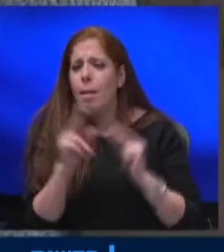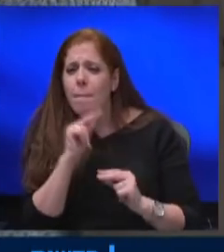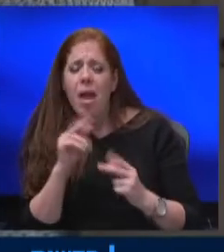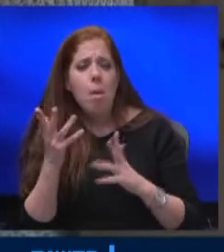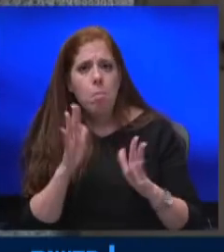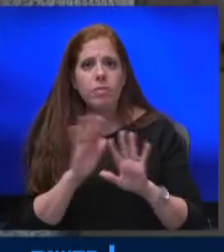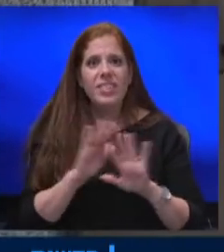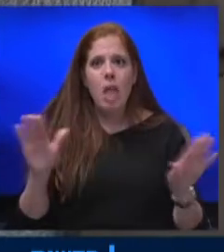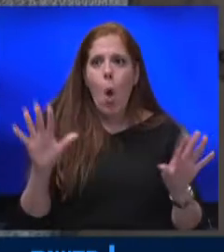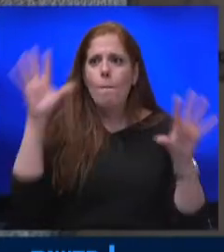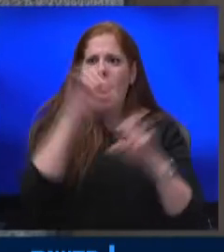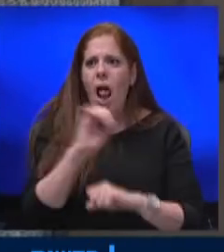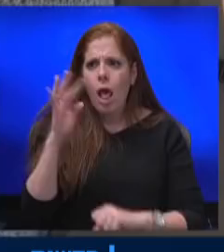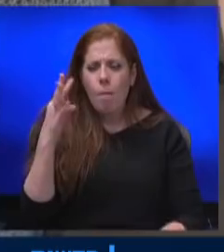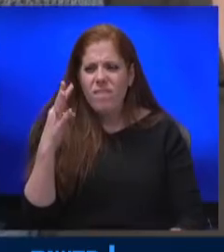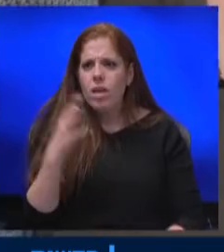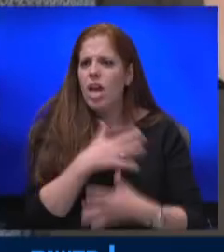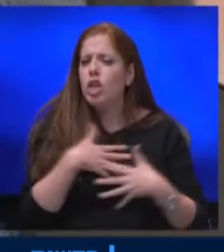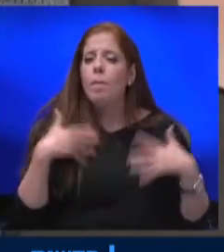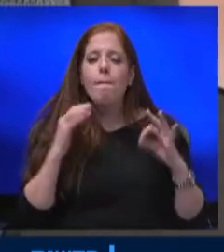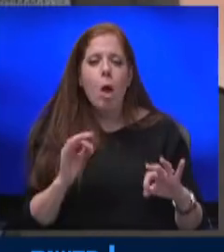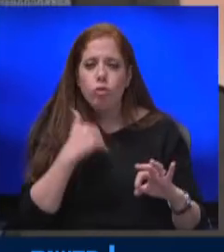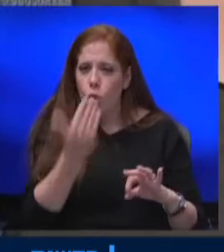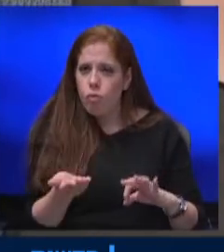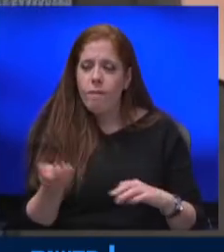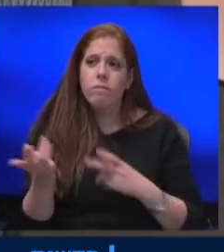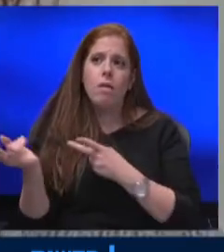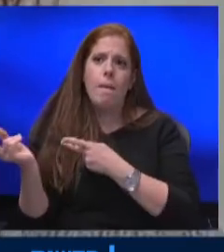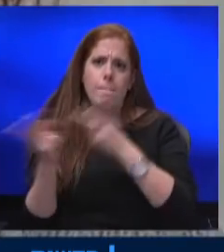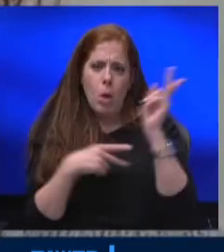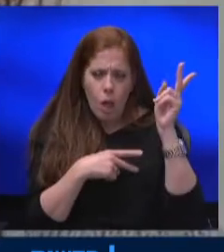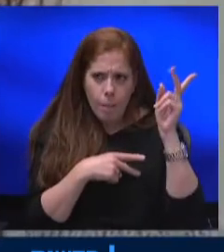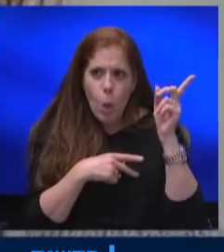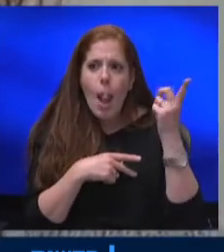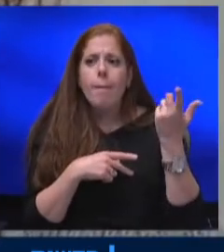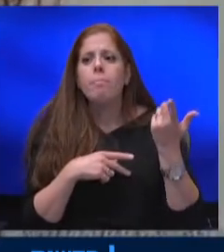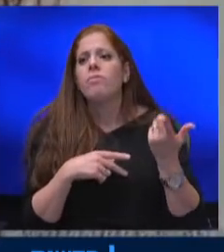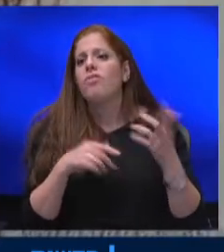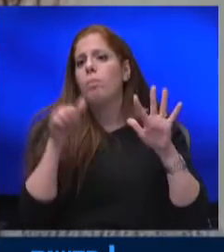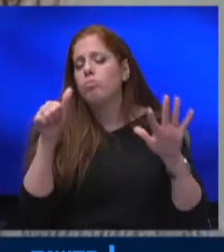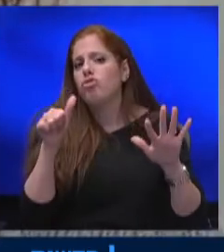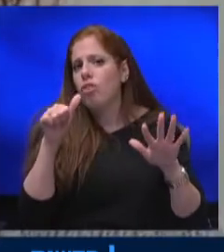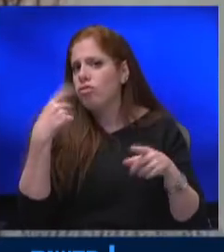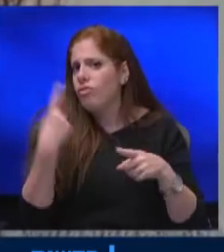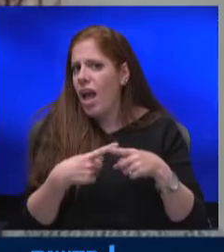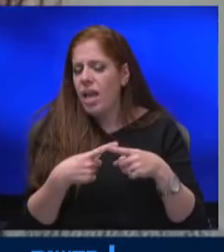וזהו, בלילה של רביעי הוא הרגיש ממש לא טוב, והוא פונה לבית חולים, וב6:30